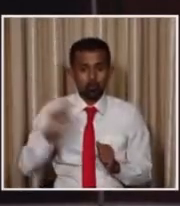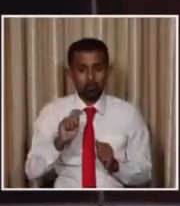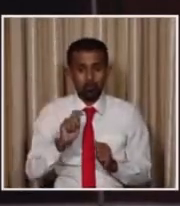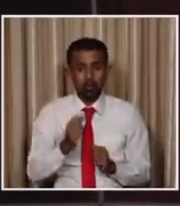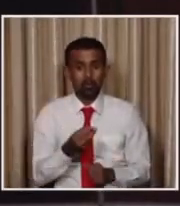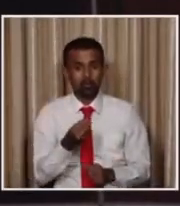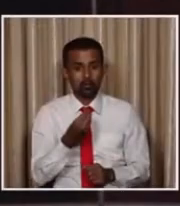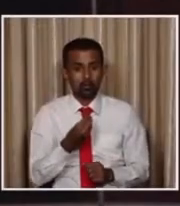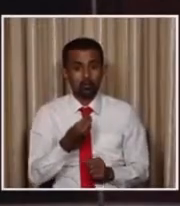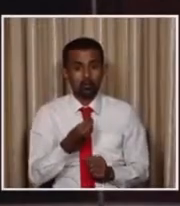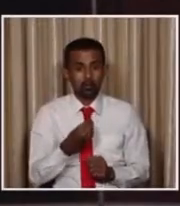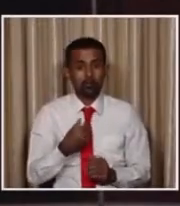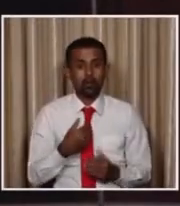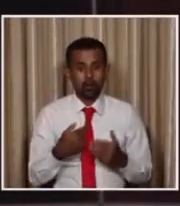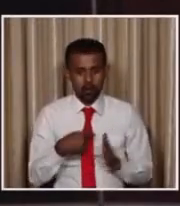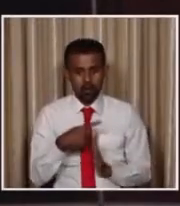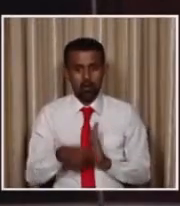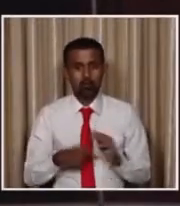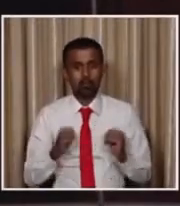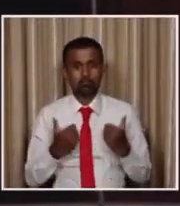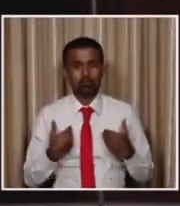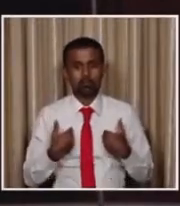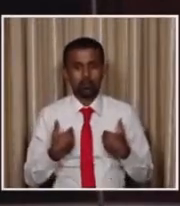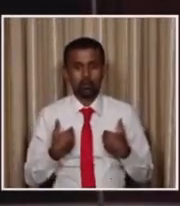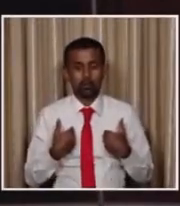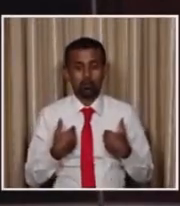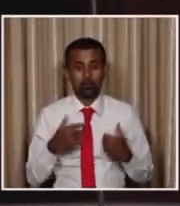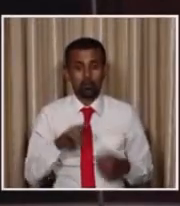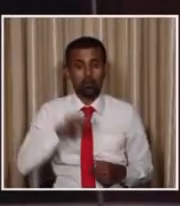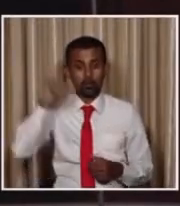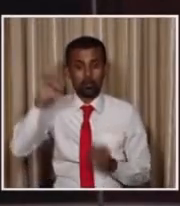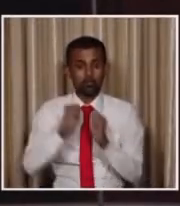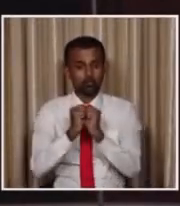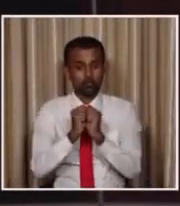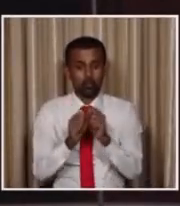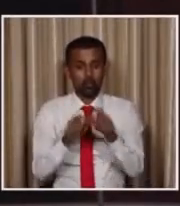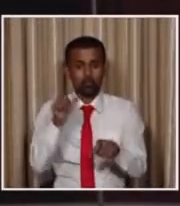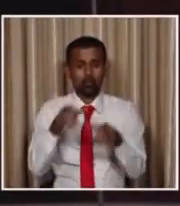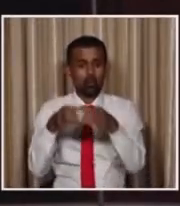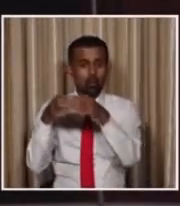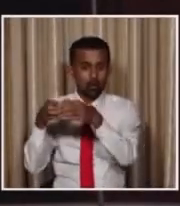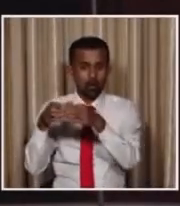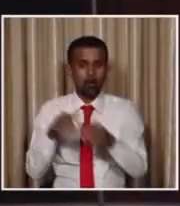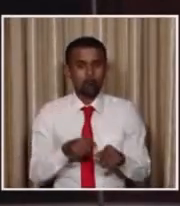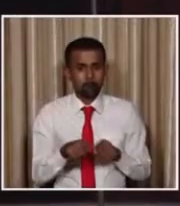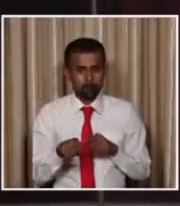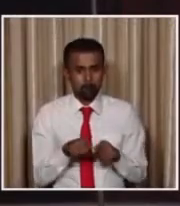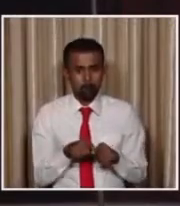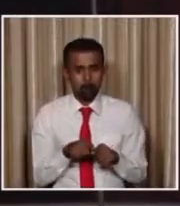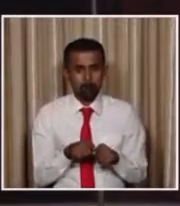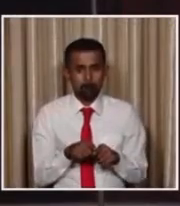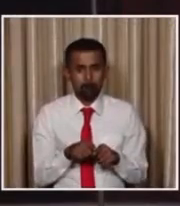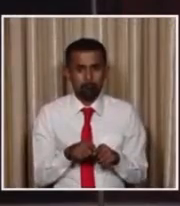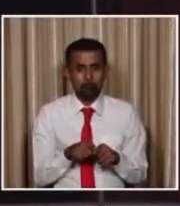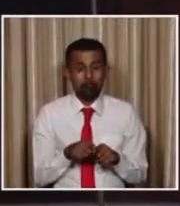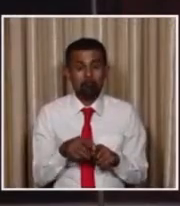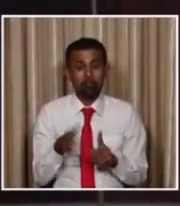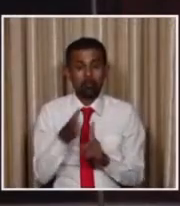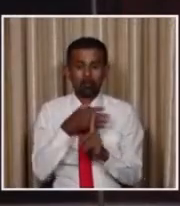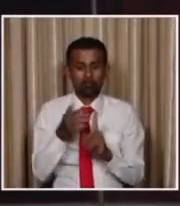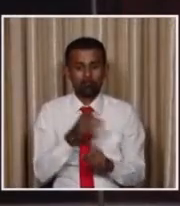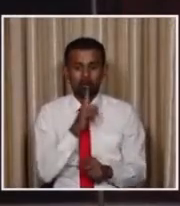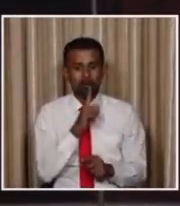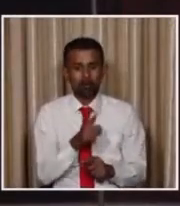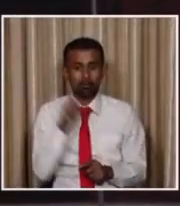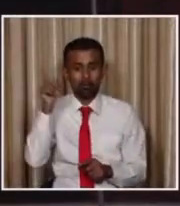තීන්දුවන රටක අපි ජීවත් වෙන්නේ. හැබැයි මේ රට විරුව කියන කණ්ඩායමට මේ විදිහට ආලවට්ටම් දැම්මට